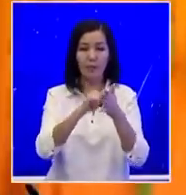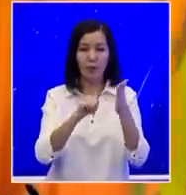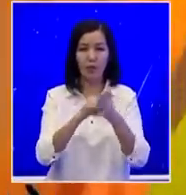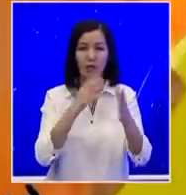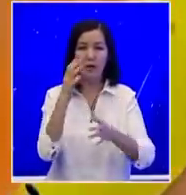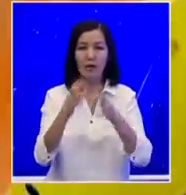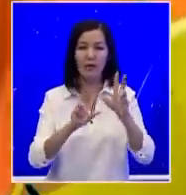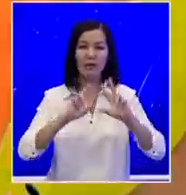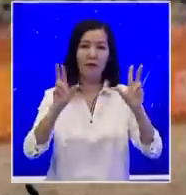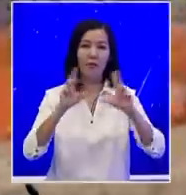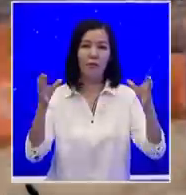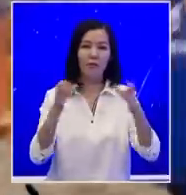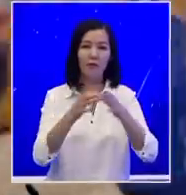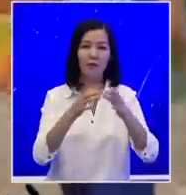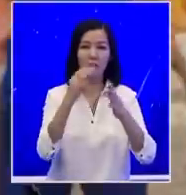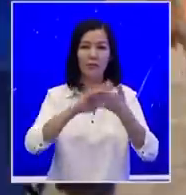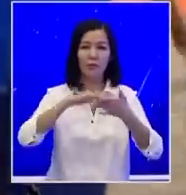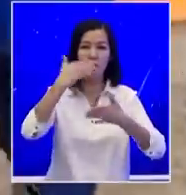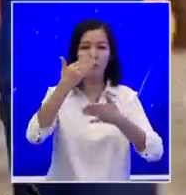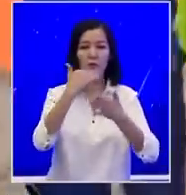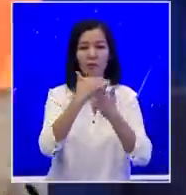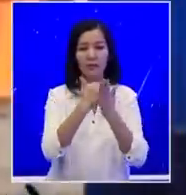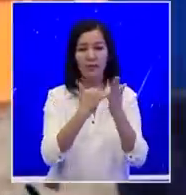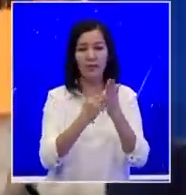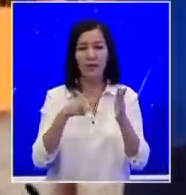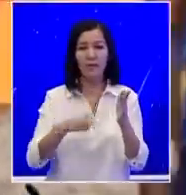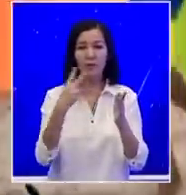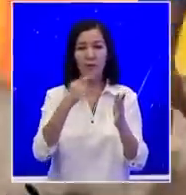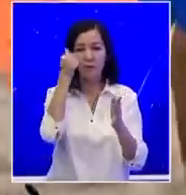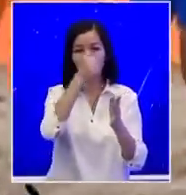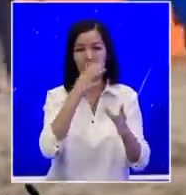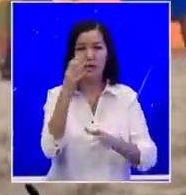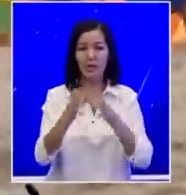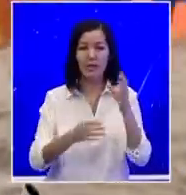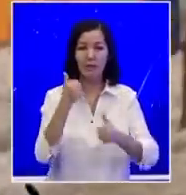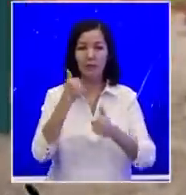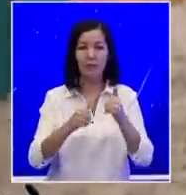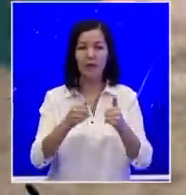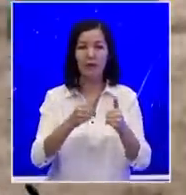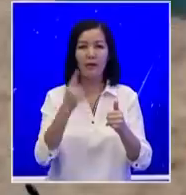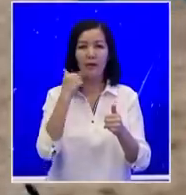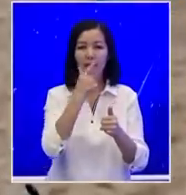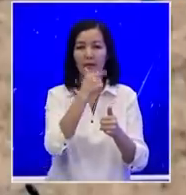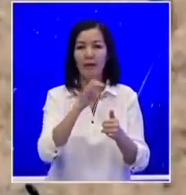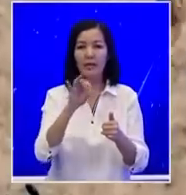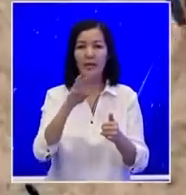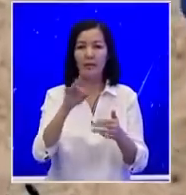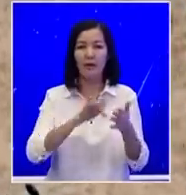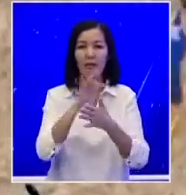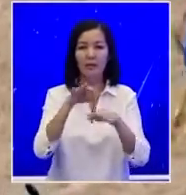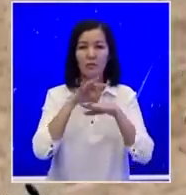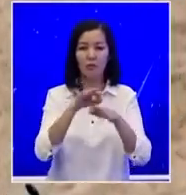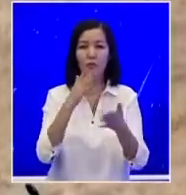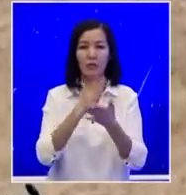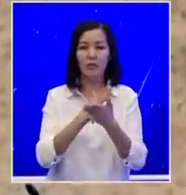Халықаралық волейбол федерациясының күнтізбесіне сәйкес 2021 жылғы әлем чемпионаты Италияның Рим қаласында өтуі тиіс еді.